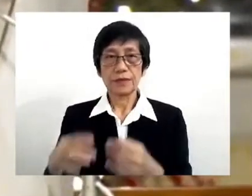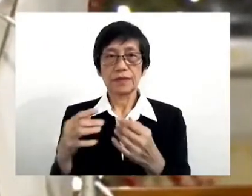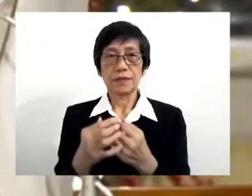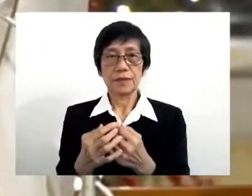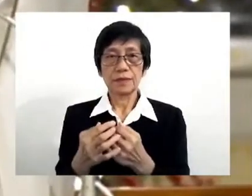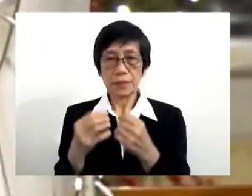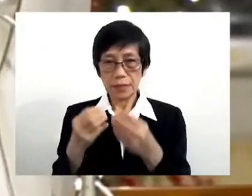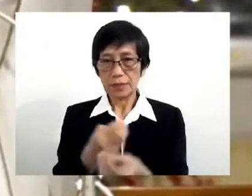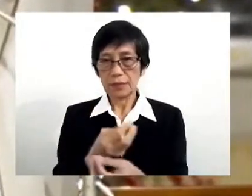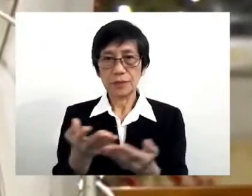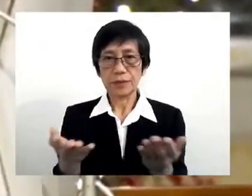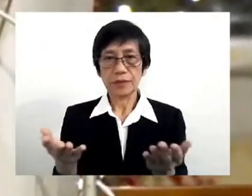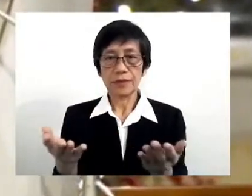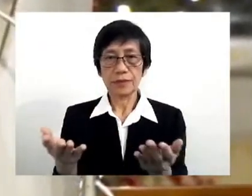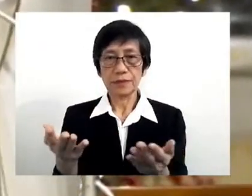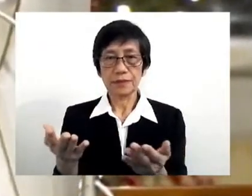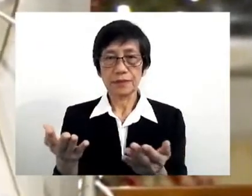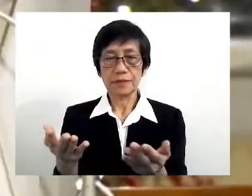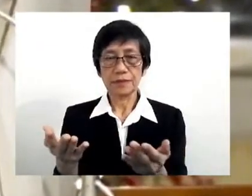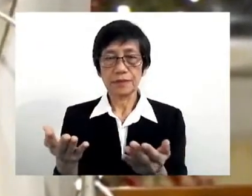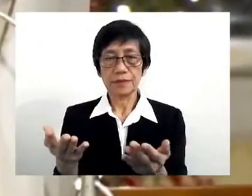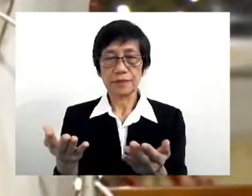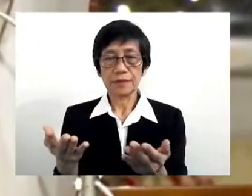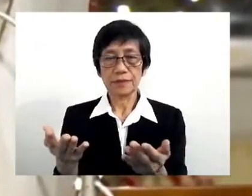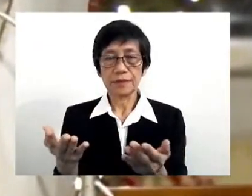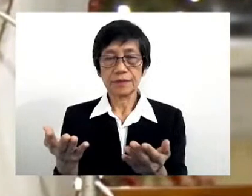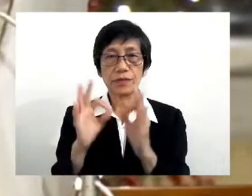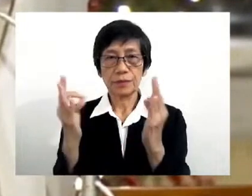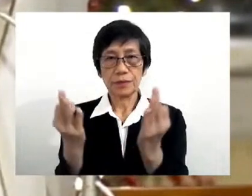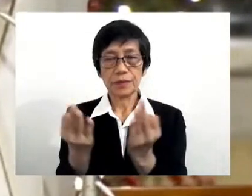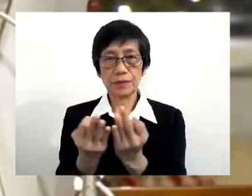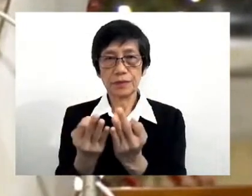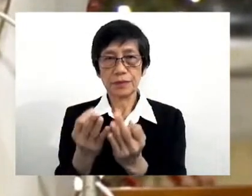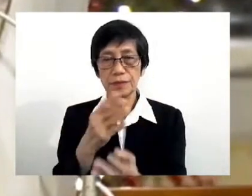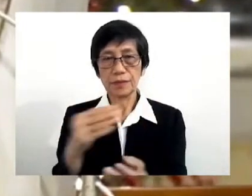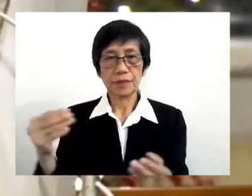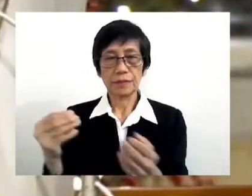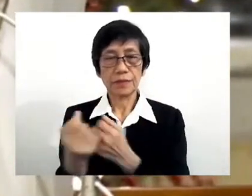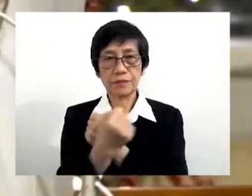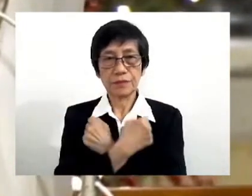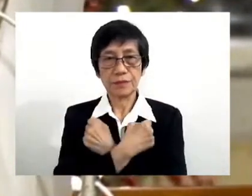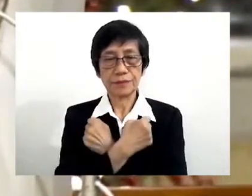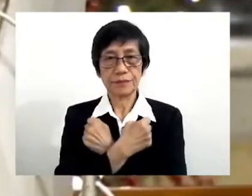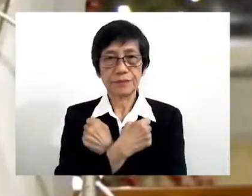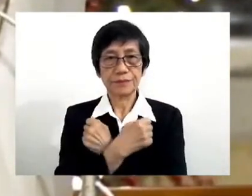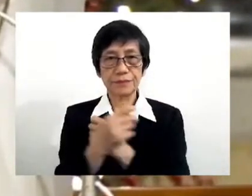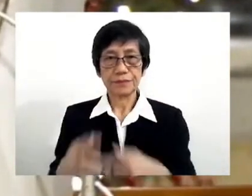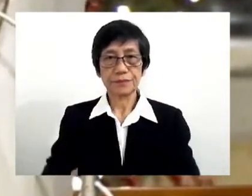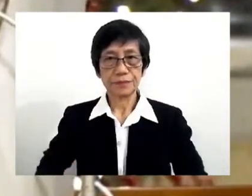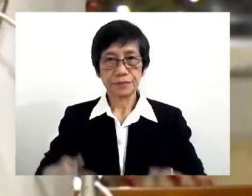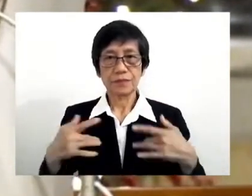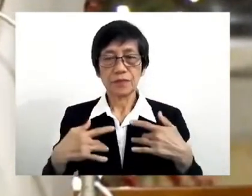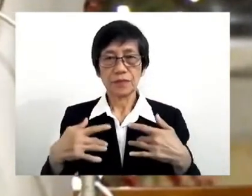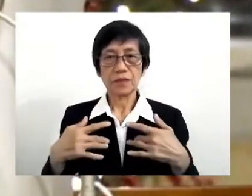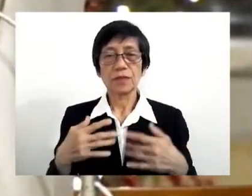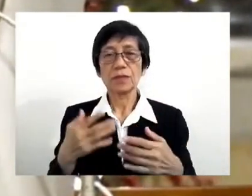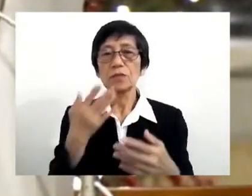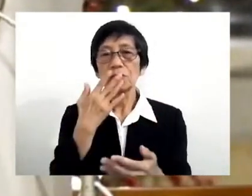Pagkalooban kayo ang inyong pamilya at mga mahal sa buhay ng mabuting kalusugan